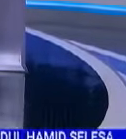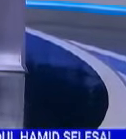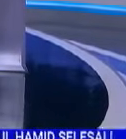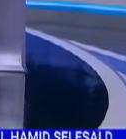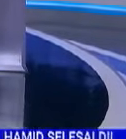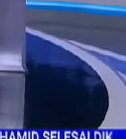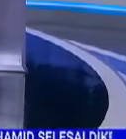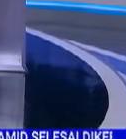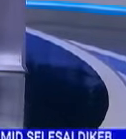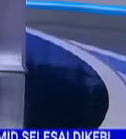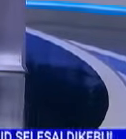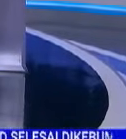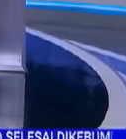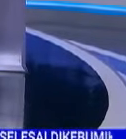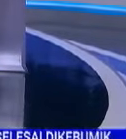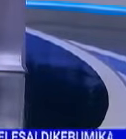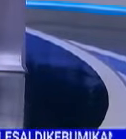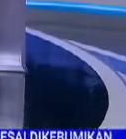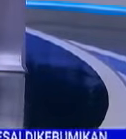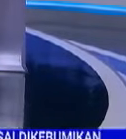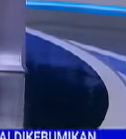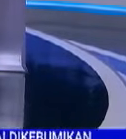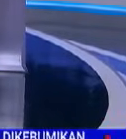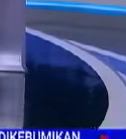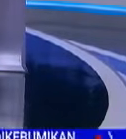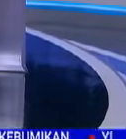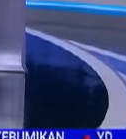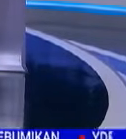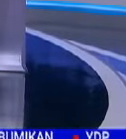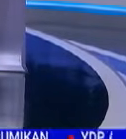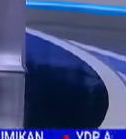yang menyentuh hati